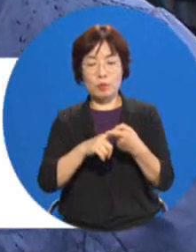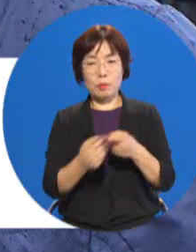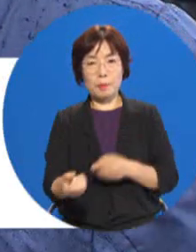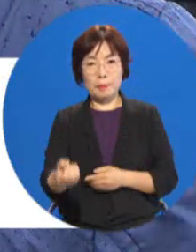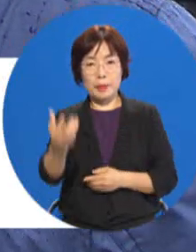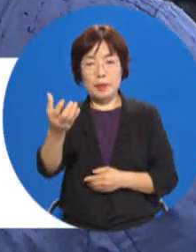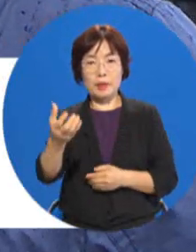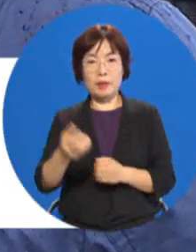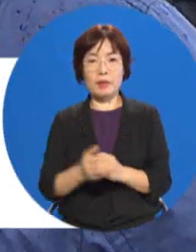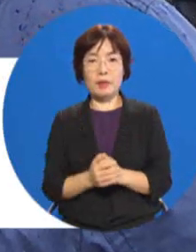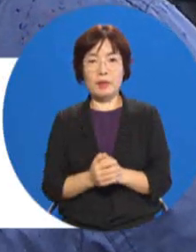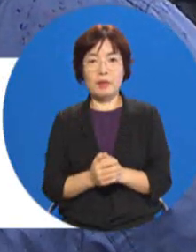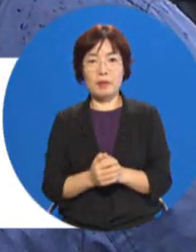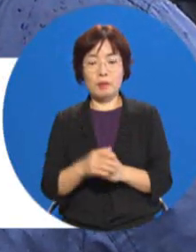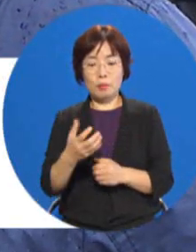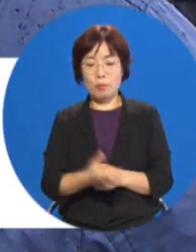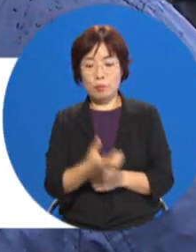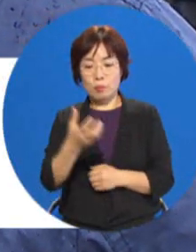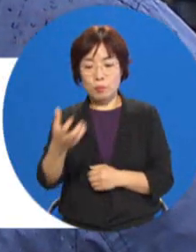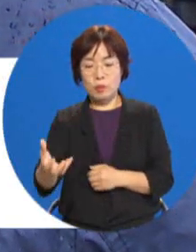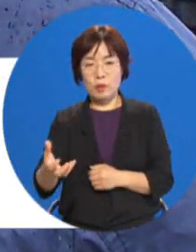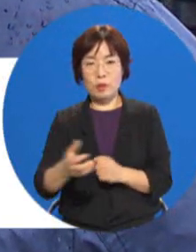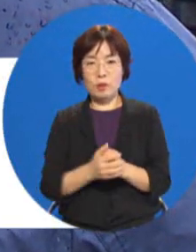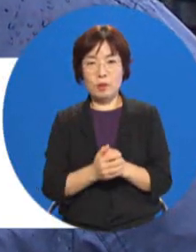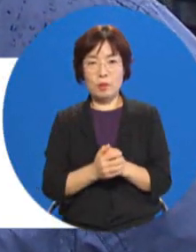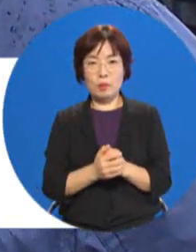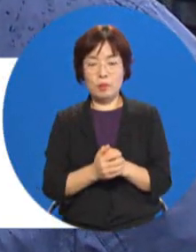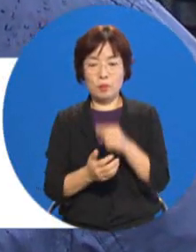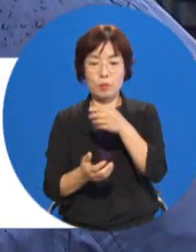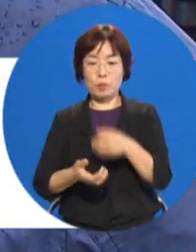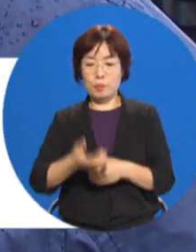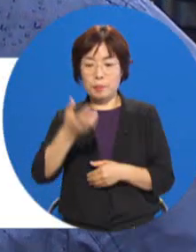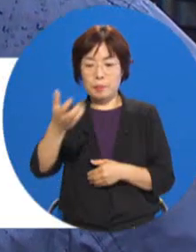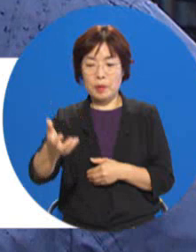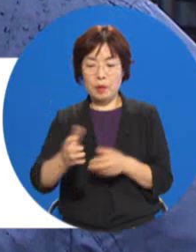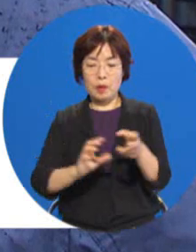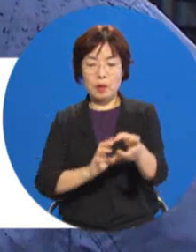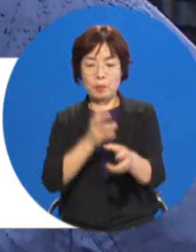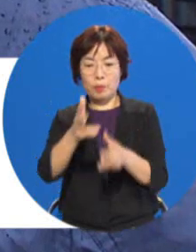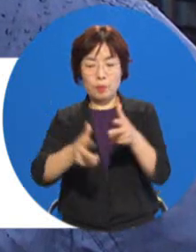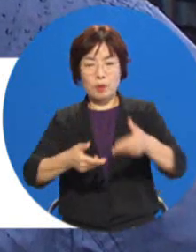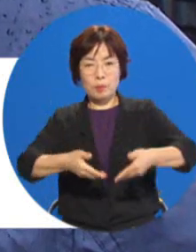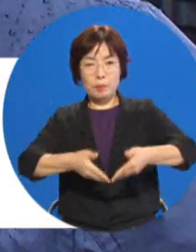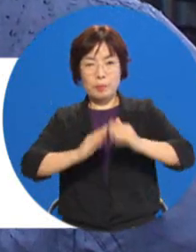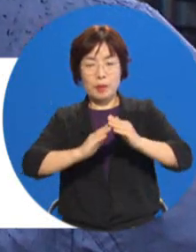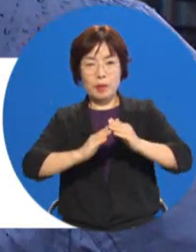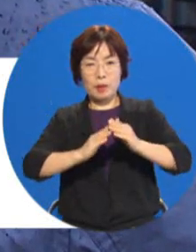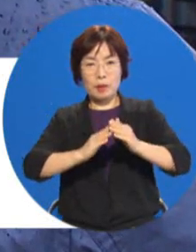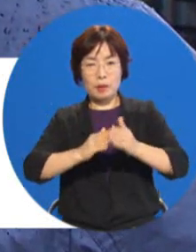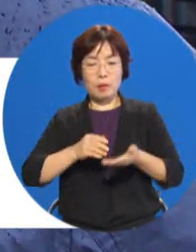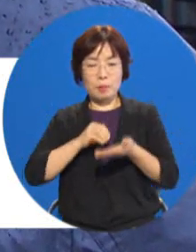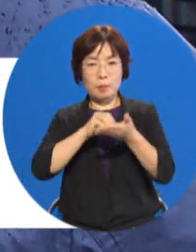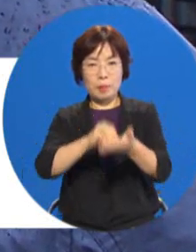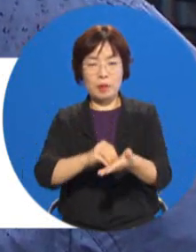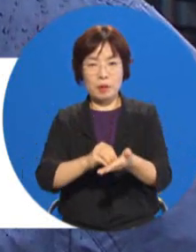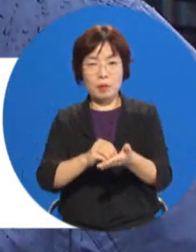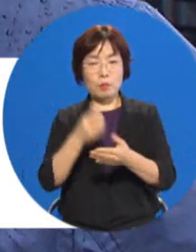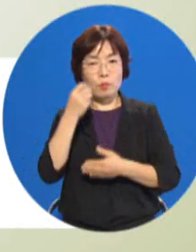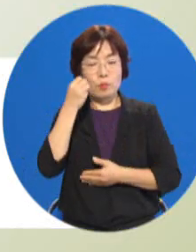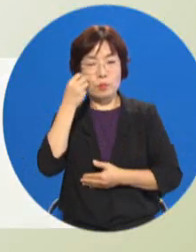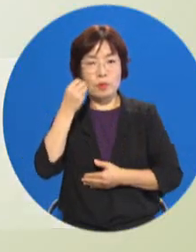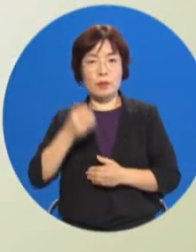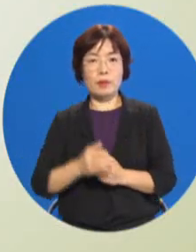났었습니다. 이러한 지역에 상류로 1km 올라가서 레미콘 공장을 다시 한다는 게 말이 안 된다고